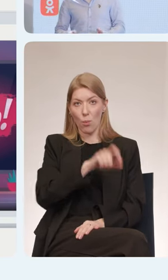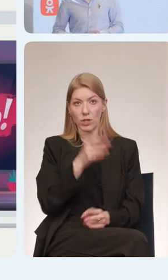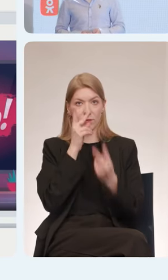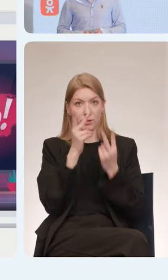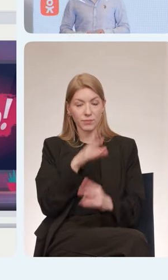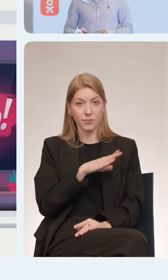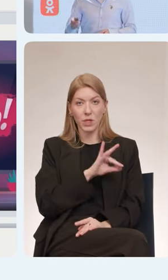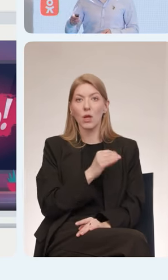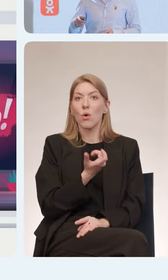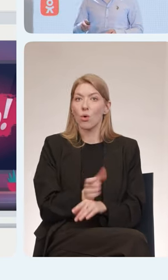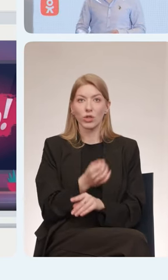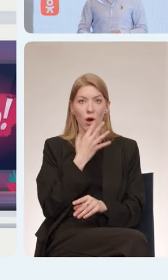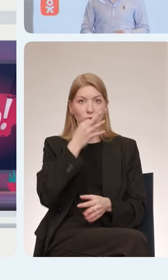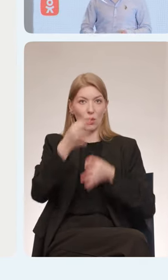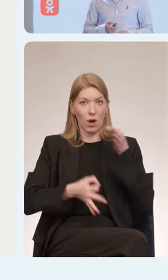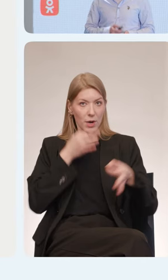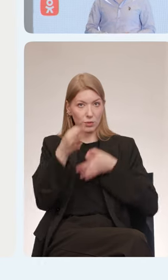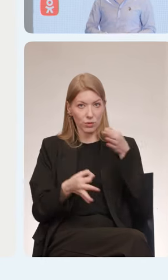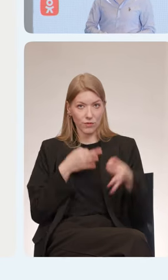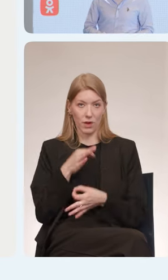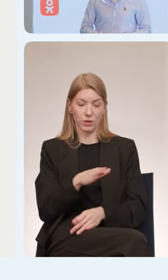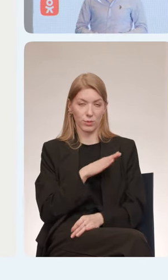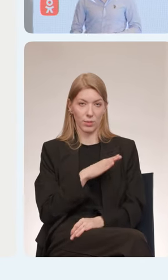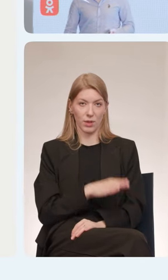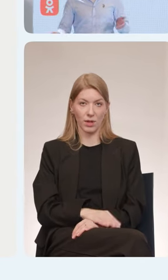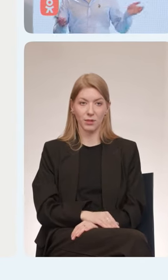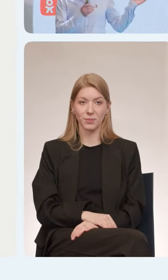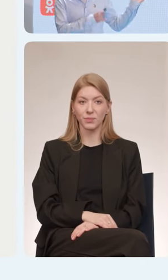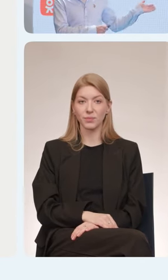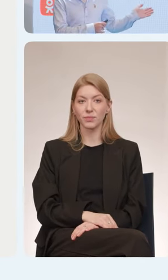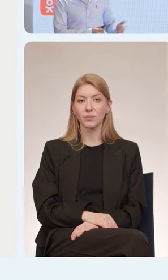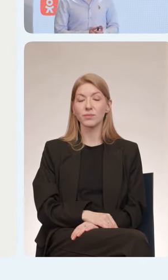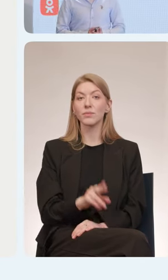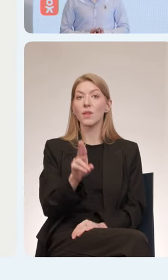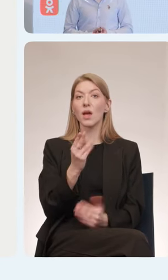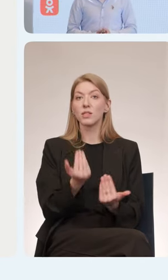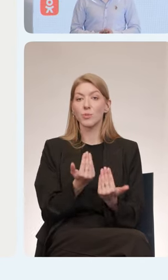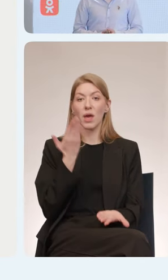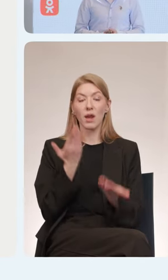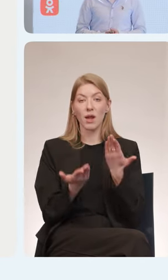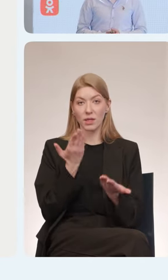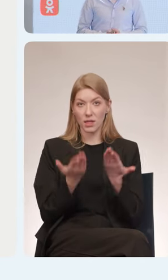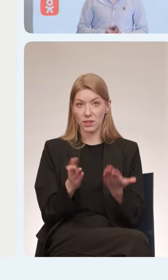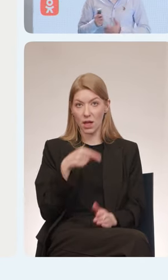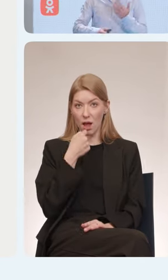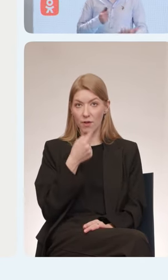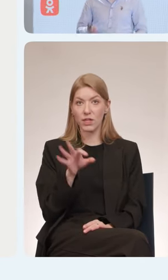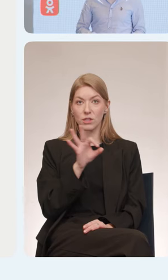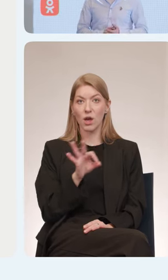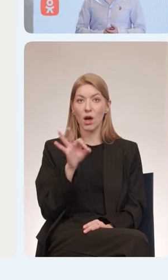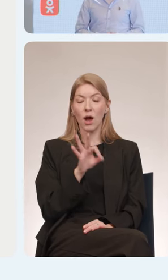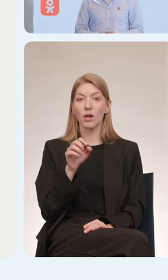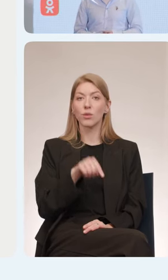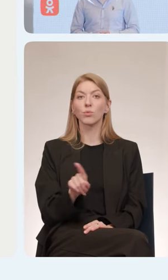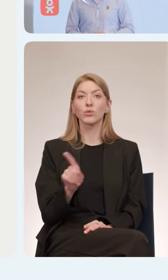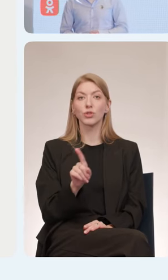очень хорошую обратную связь мы получили внутри соцсети. Но теперь, если говорить про то, о чем, ну, собственно, что было